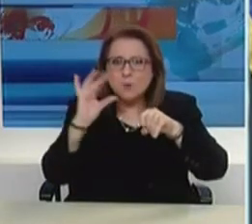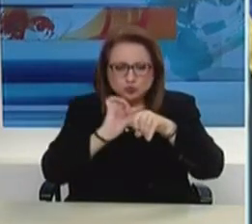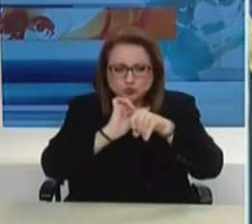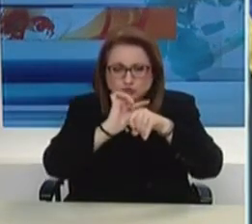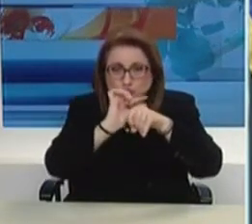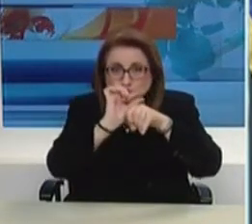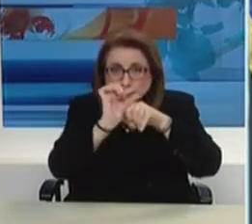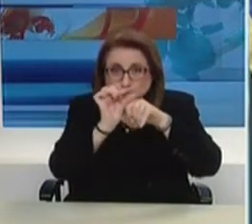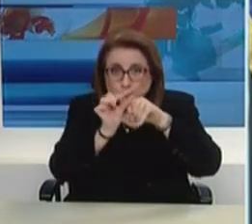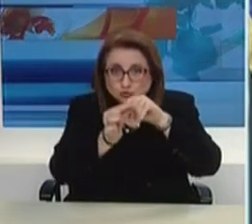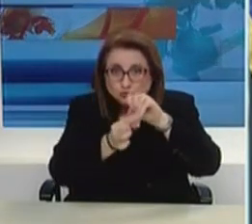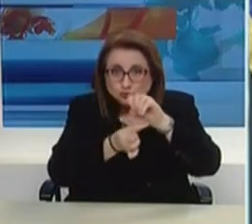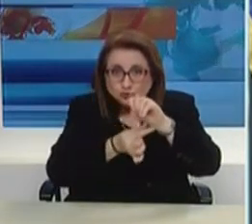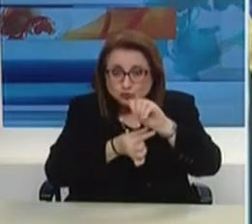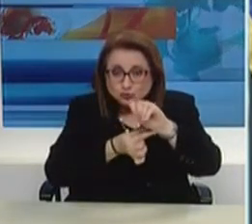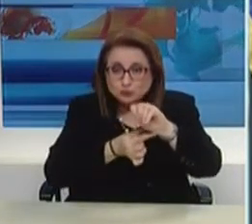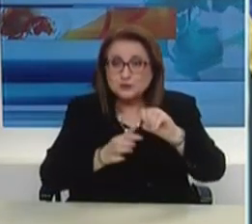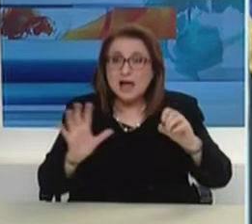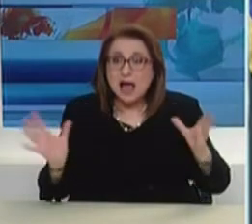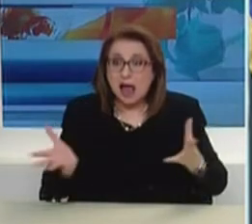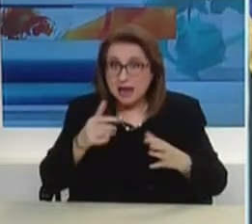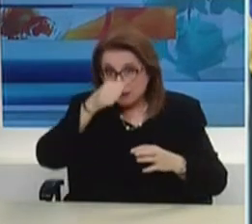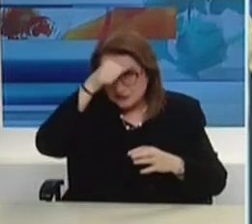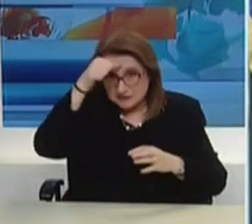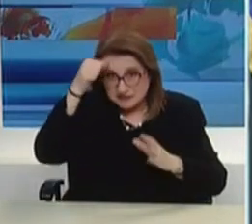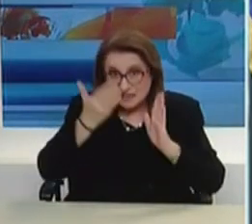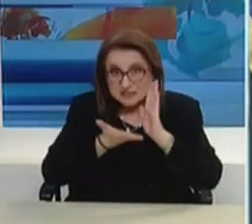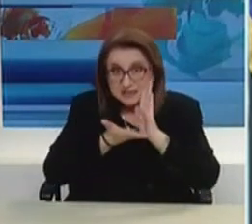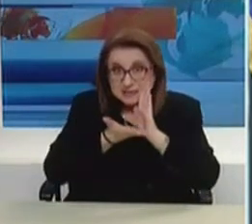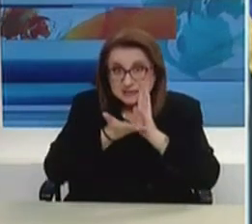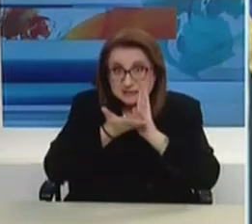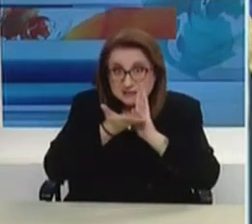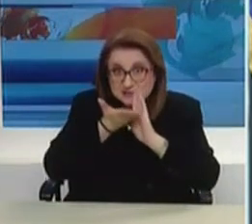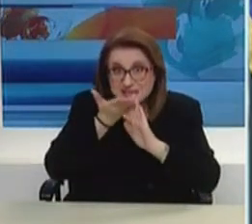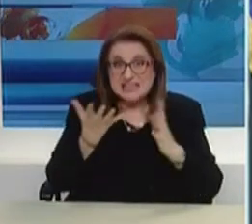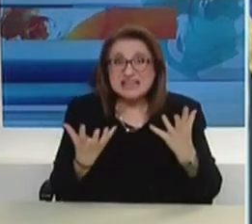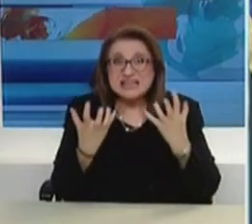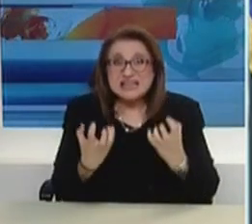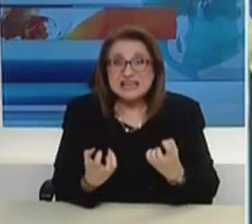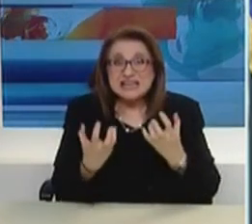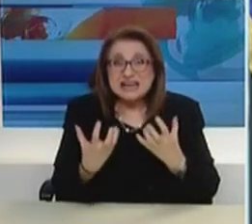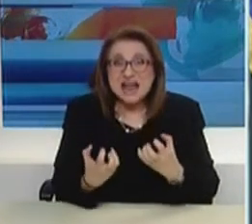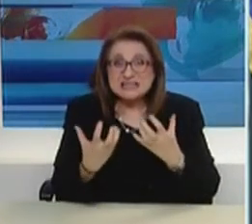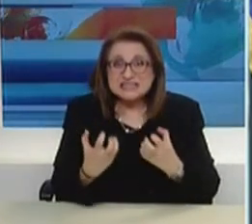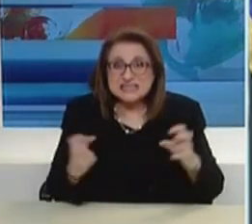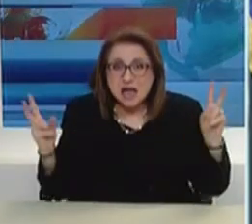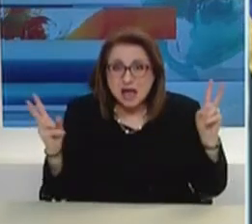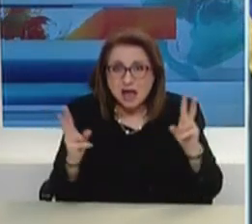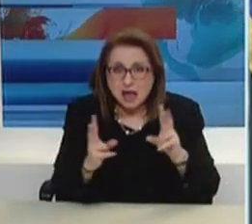αλλά με χαμηλή υγρασία, δηλαδή να μην ευνοείται αυτή η πρόσβαση νερού στον